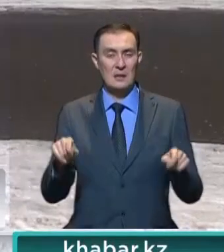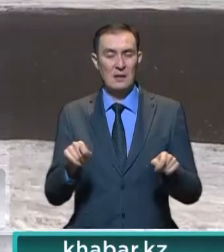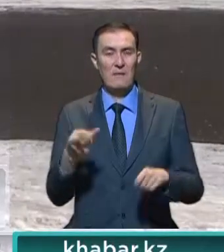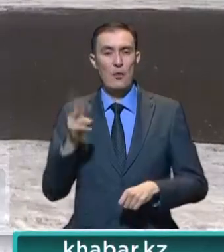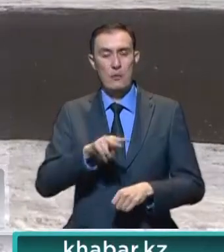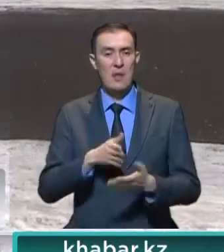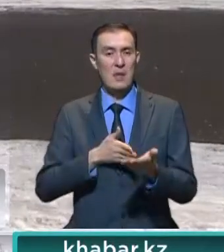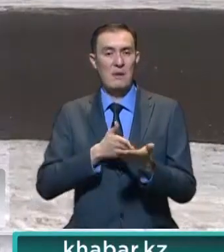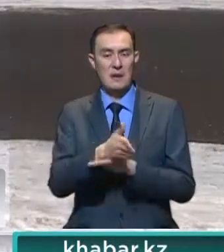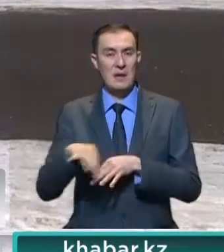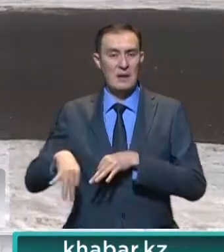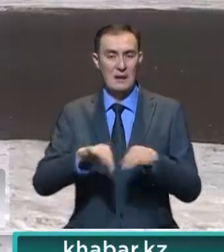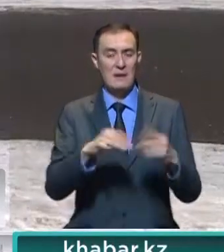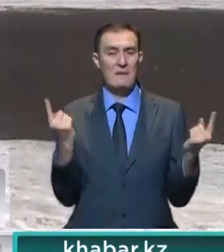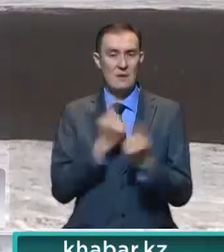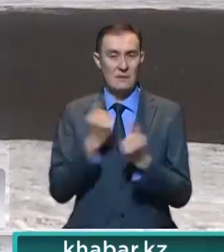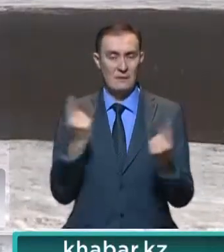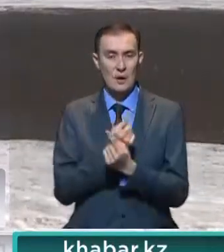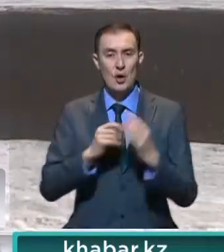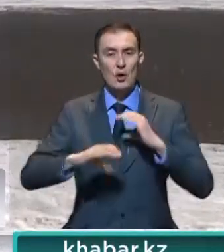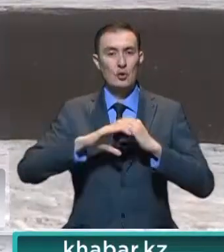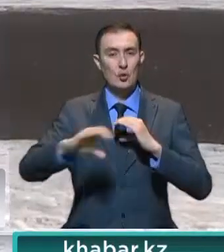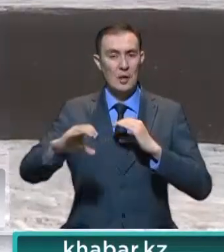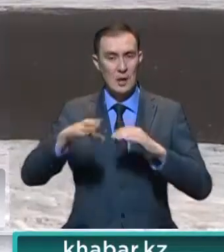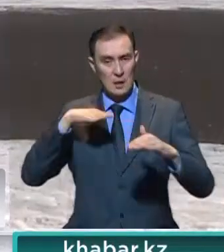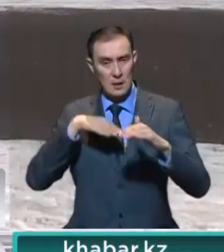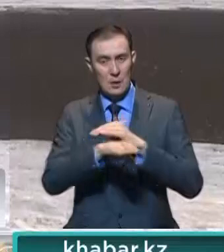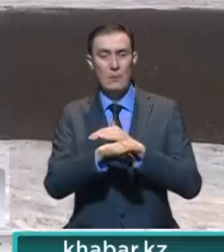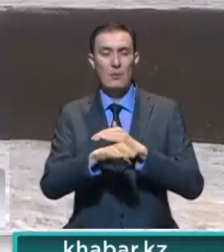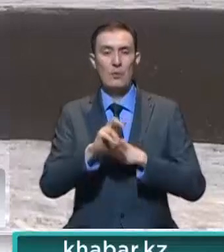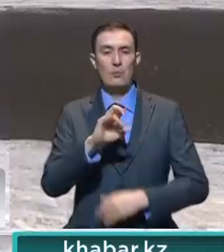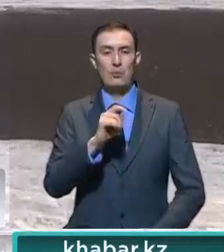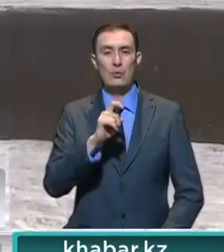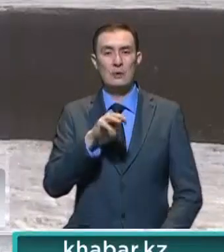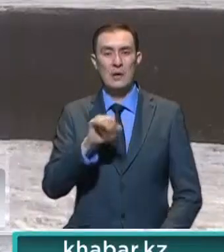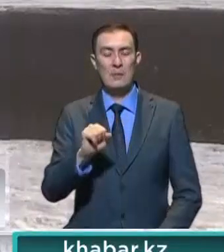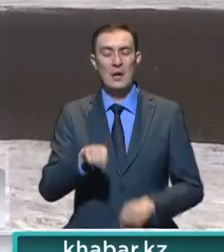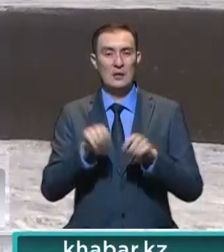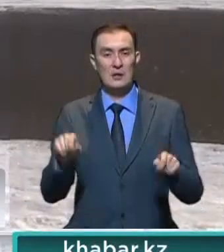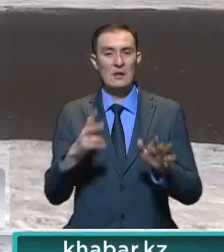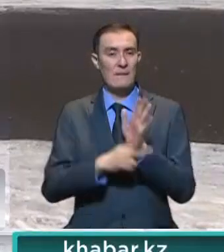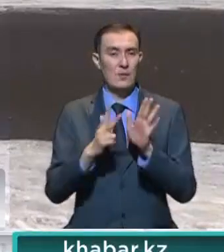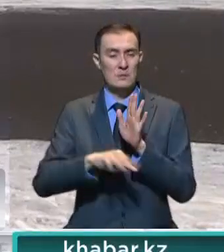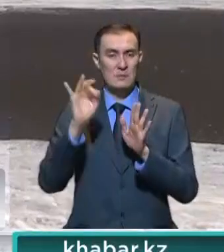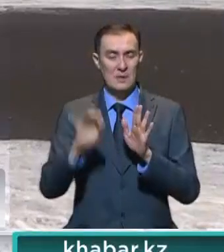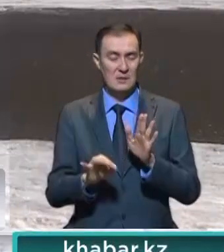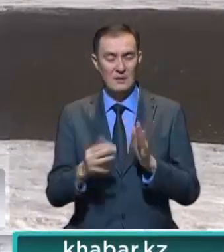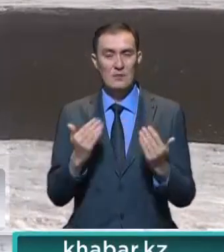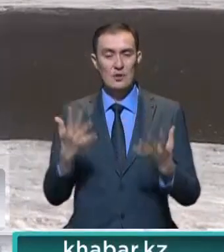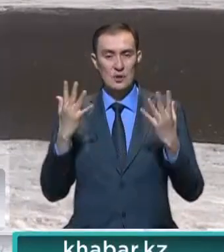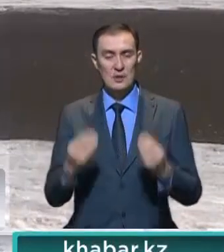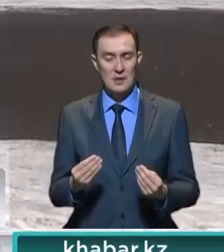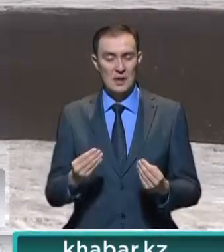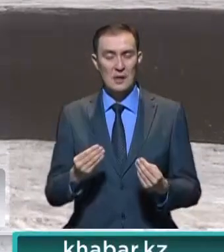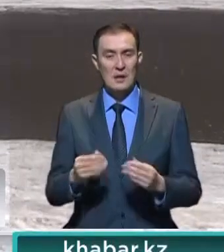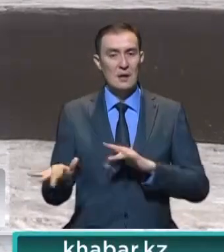направления в рельсовом движении. Тоннель по Бухтарминской части открыт на 80%. На сегодняшний день